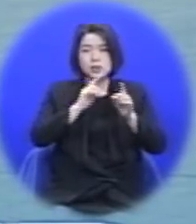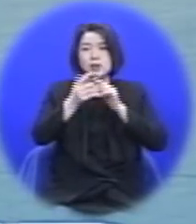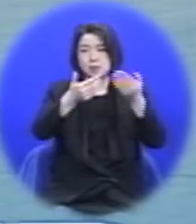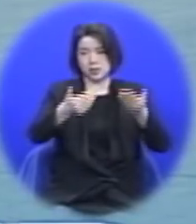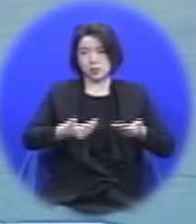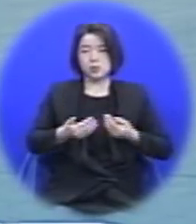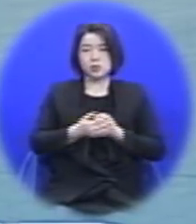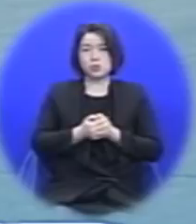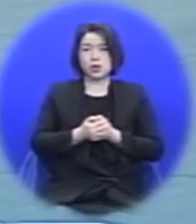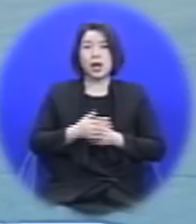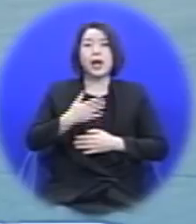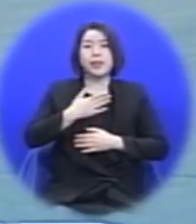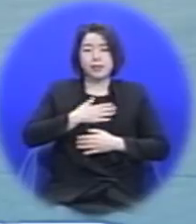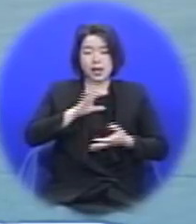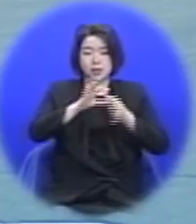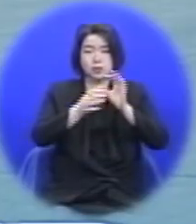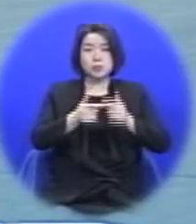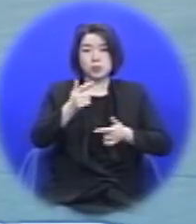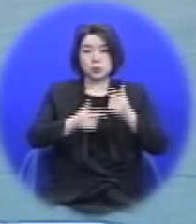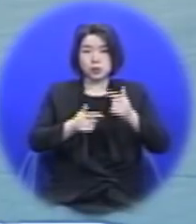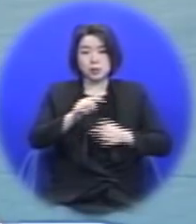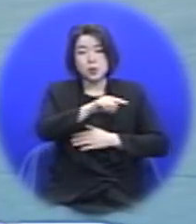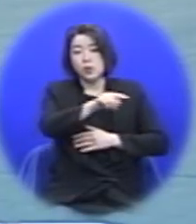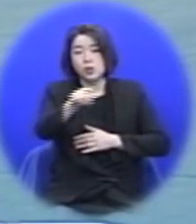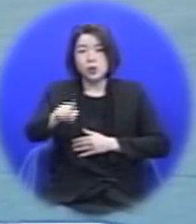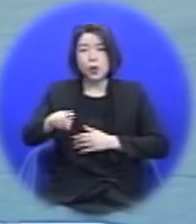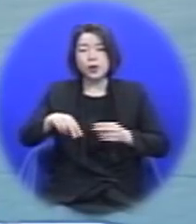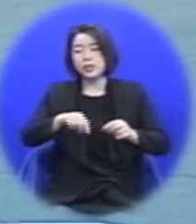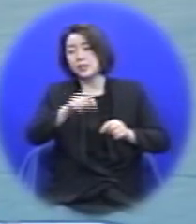나는 포도나무요 너희는 가지라. 그가